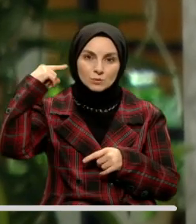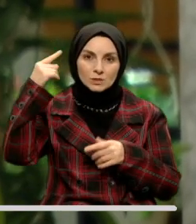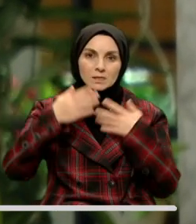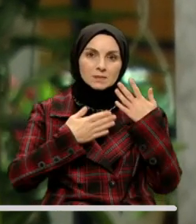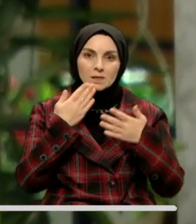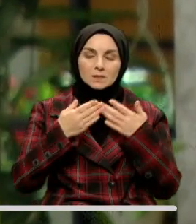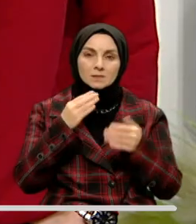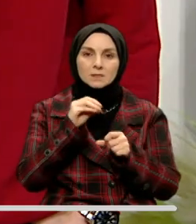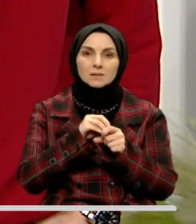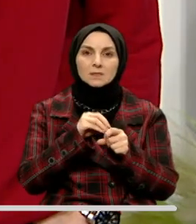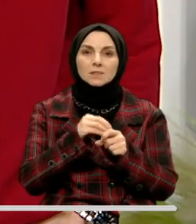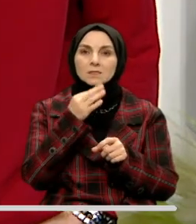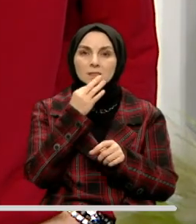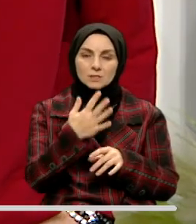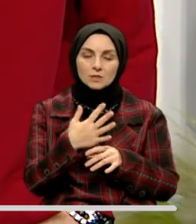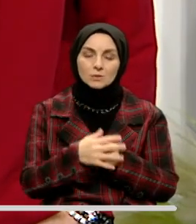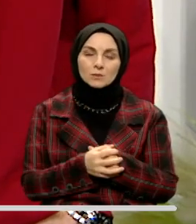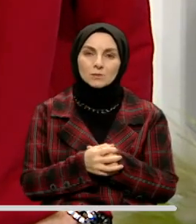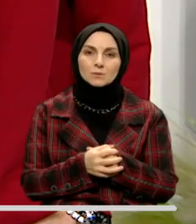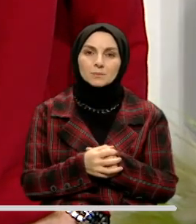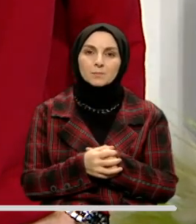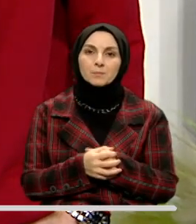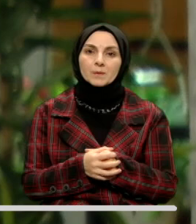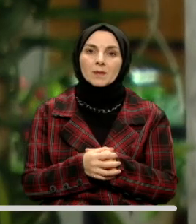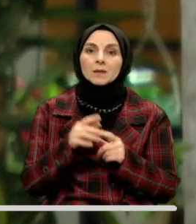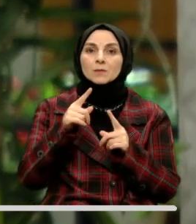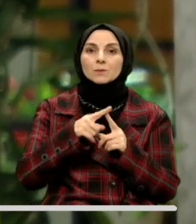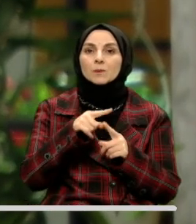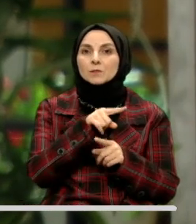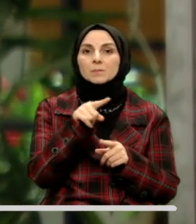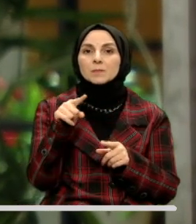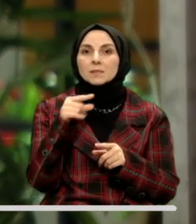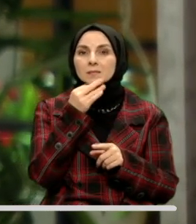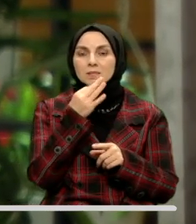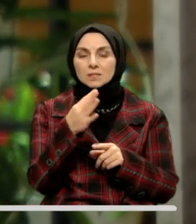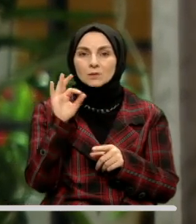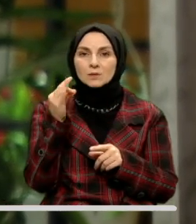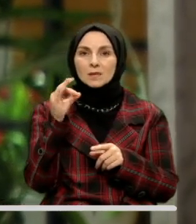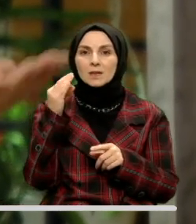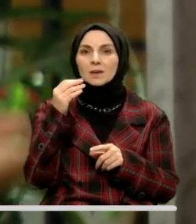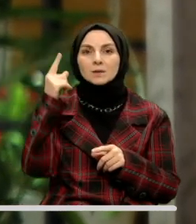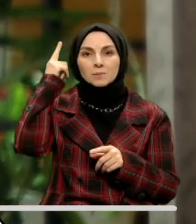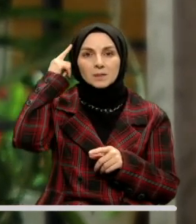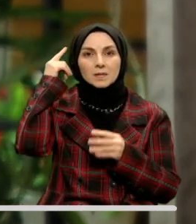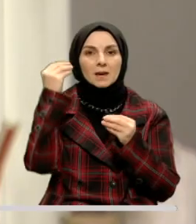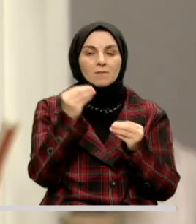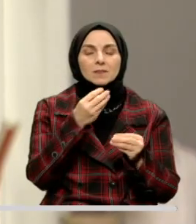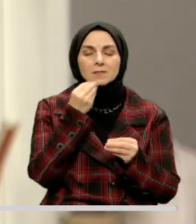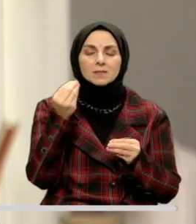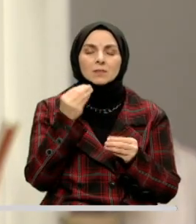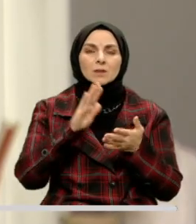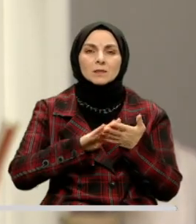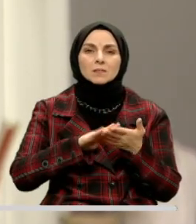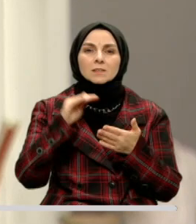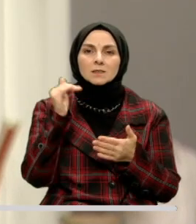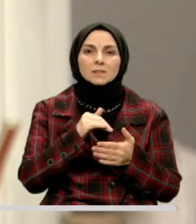için çok teşekkür ediyoruz. Teşekkür ederiz. Tuğba'cığım size de çok teşekkür ediyoruz. Kıymetli bilgiler verdiniz. Bugün bizimle birlikte olduğunuz genç arkadaşlarımızı getirdiniz.